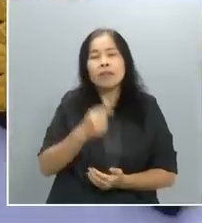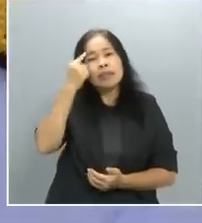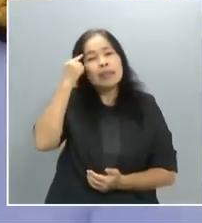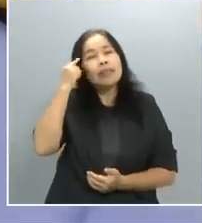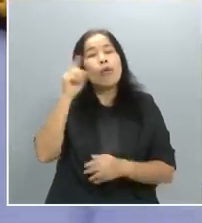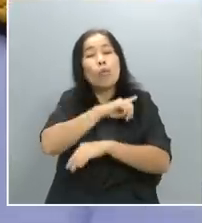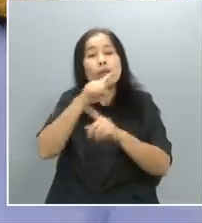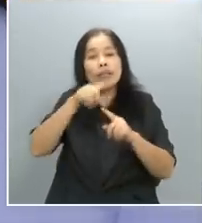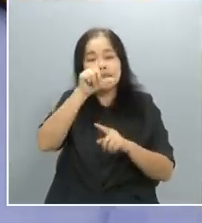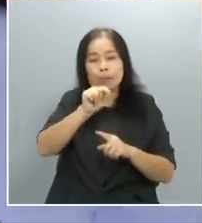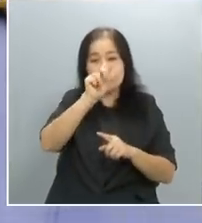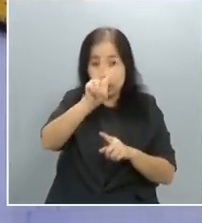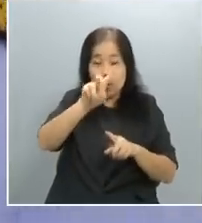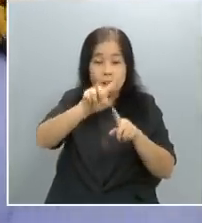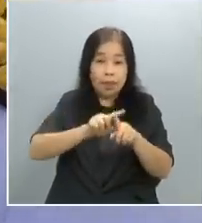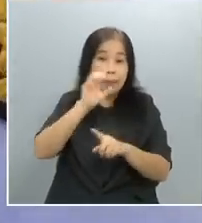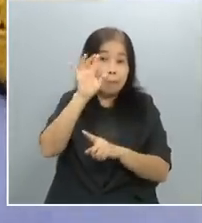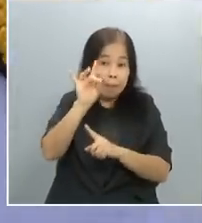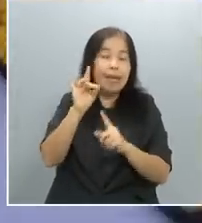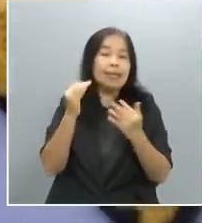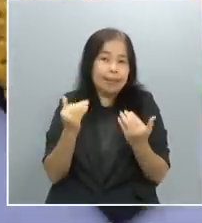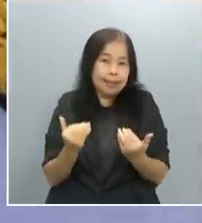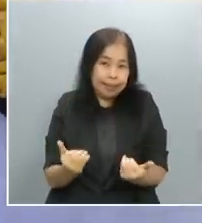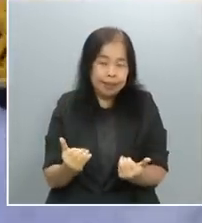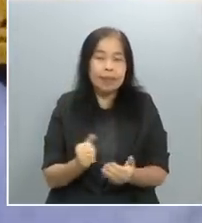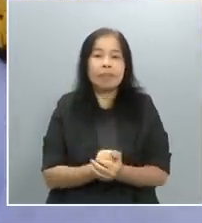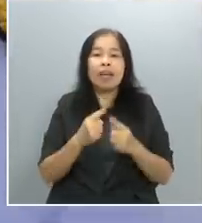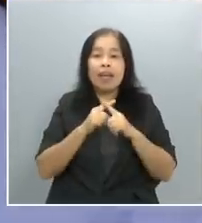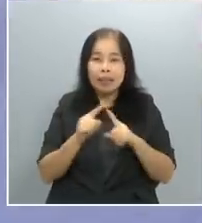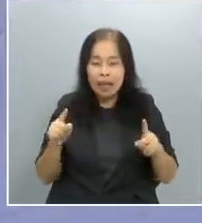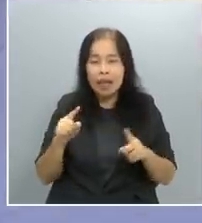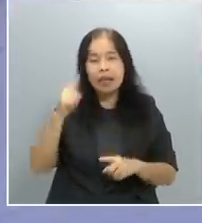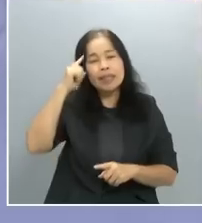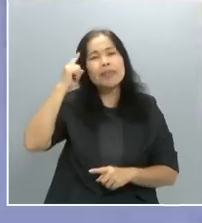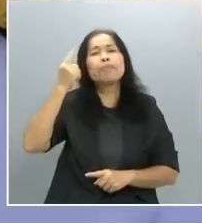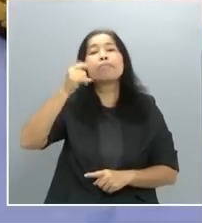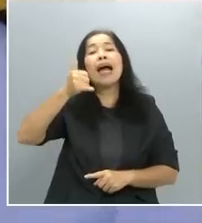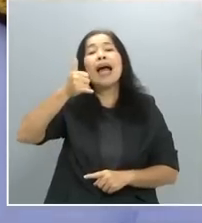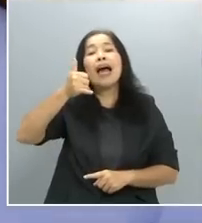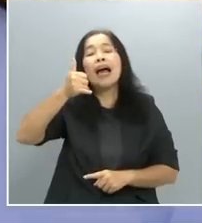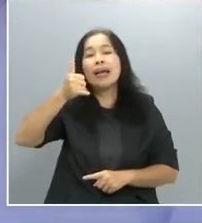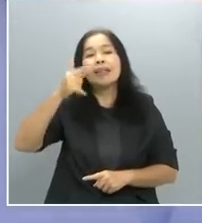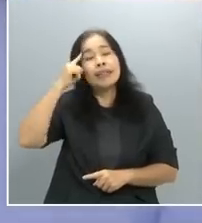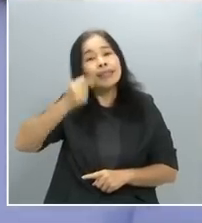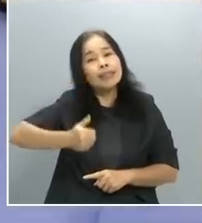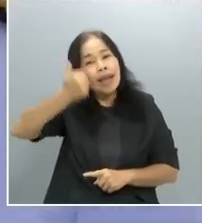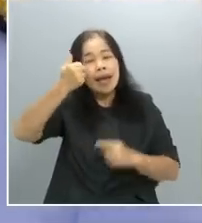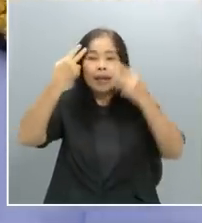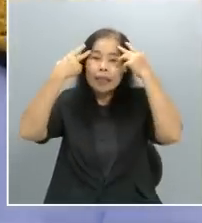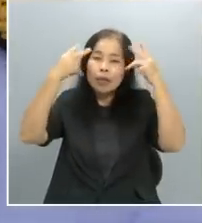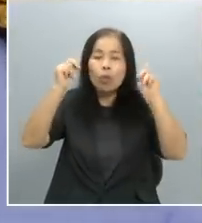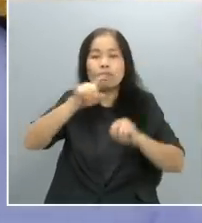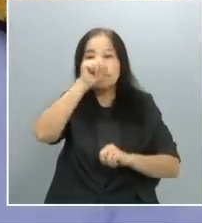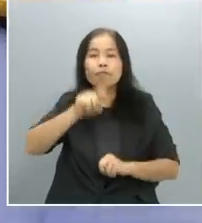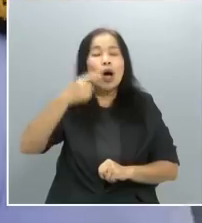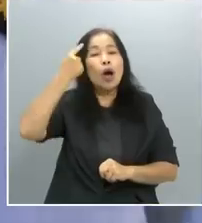ที ่22สิงหาคมนี้นะคะแต่ว่าก็ไม่ได้ยืนยันนะคะว่าจะได้นายกในวันโหวต22สิงหา